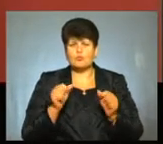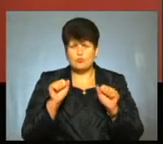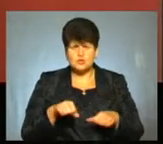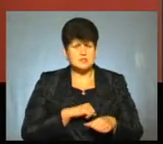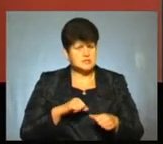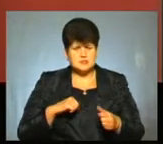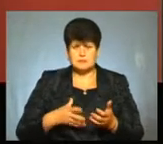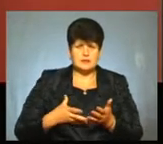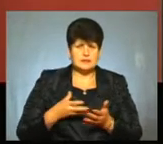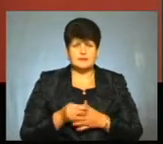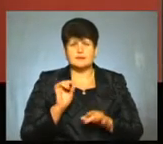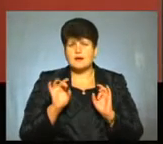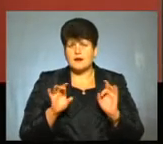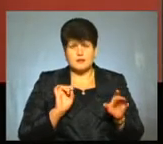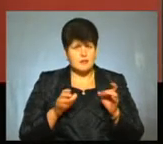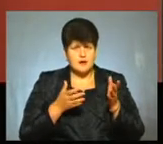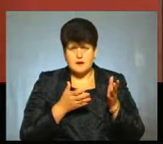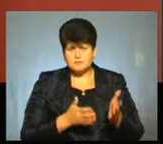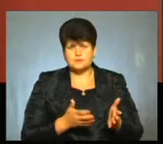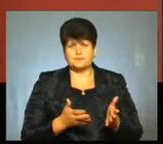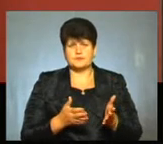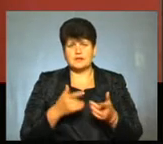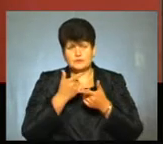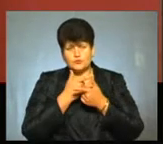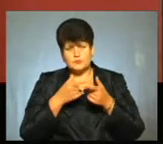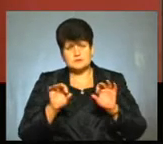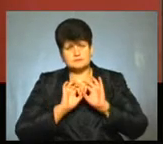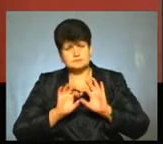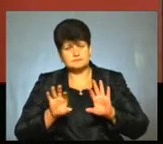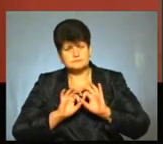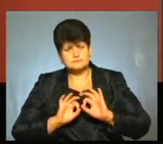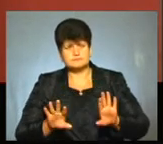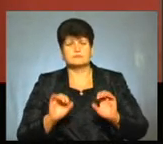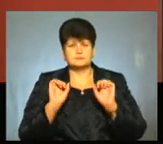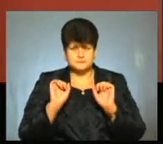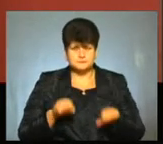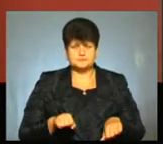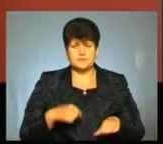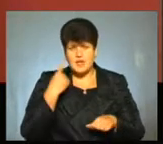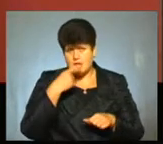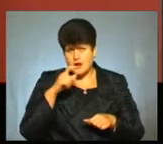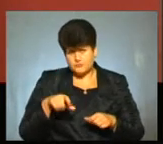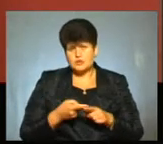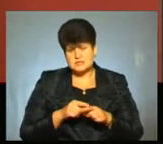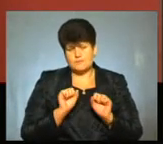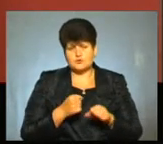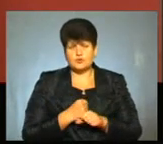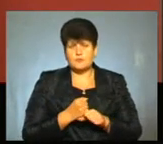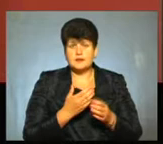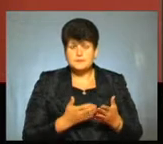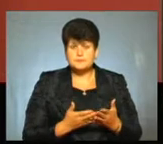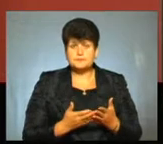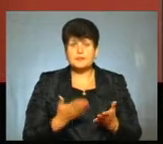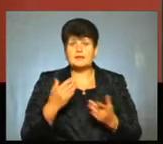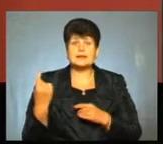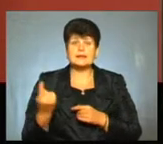може самостійно проплачувати рекламу в соціальних мережах, інформаційно-промоційну будь-яку кампанію. Тобто автори це все можуть робити.